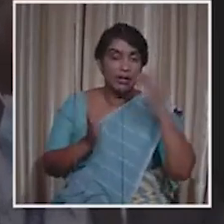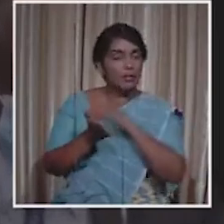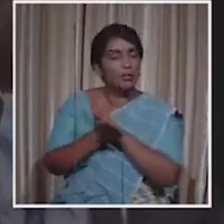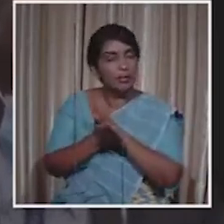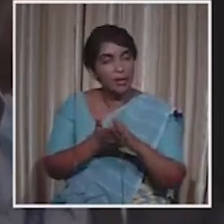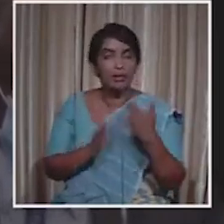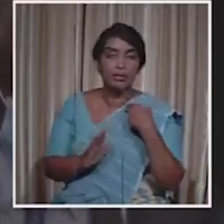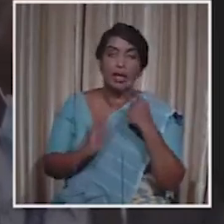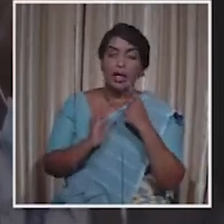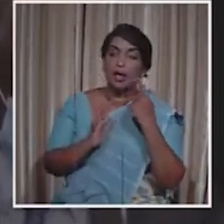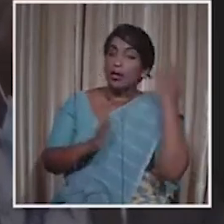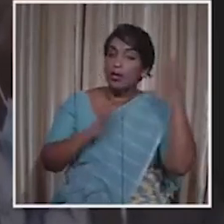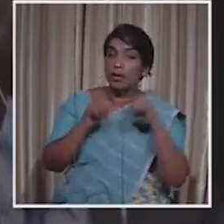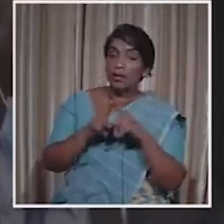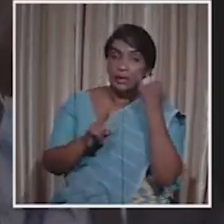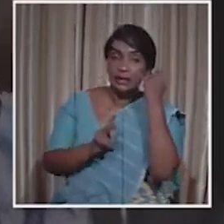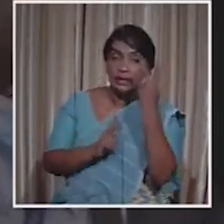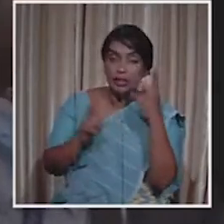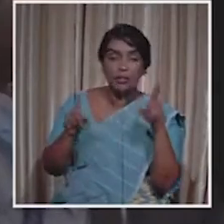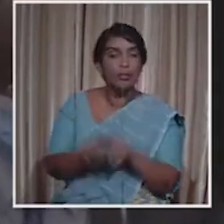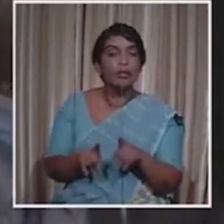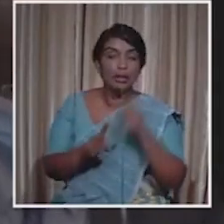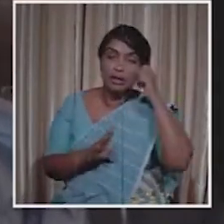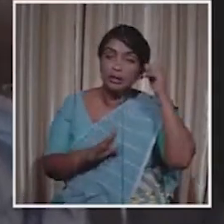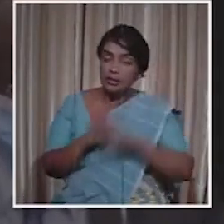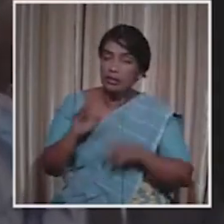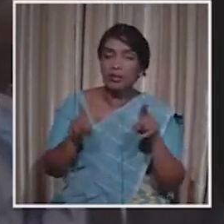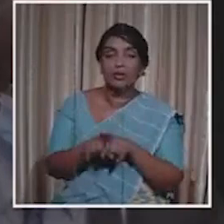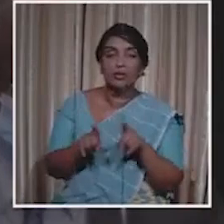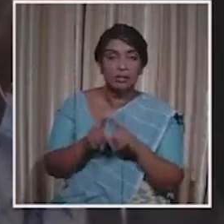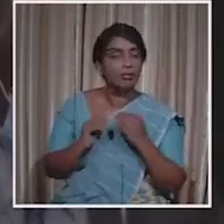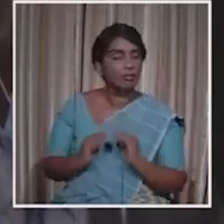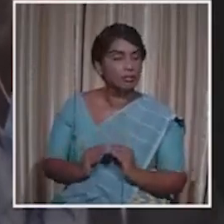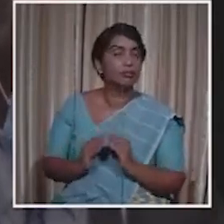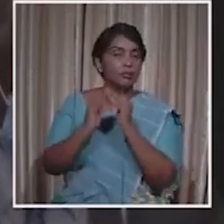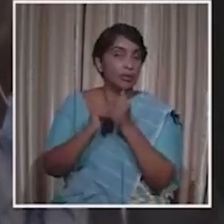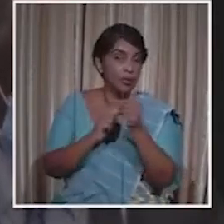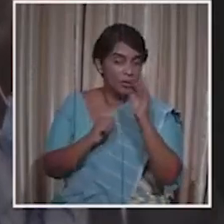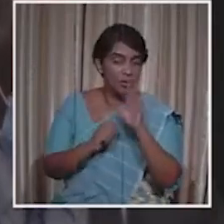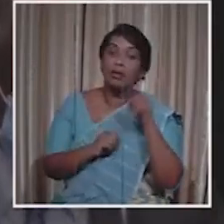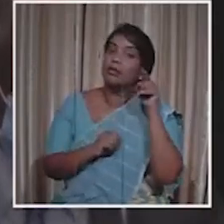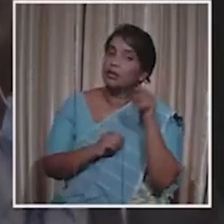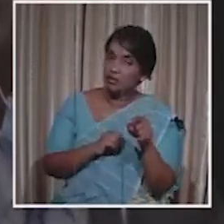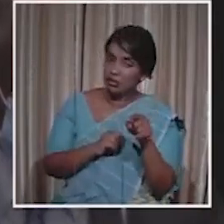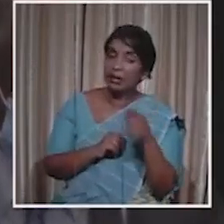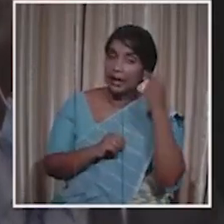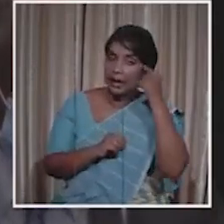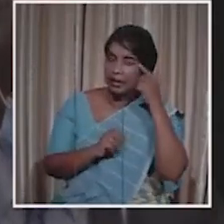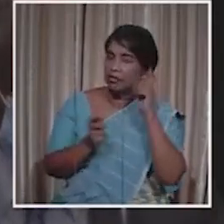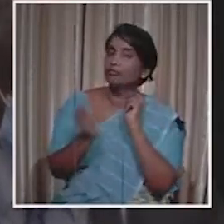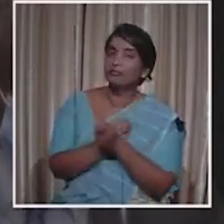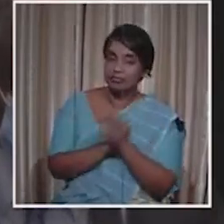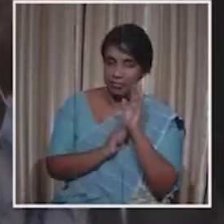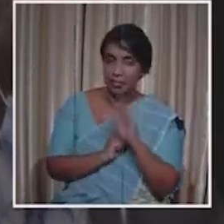நாடு ஒரு சிங்கப்பூராக, ஒரு ஜப்பானாக இந்த நாடு வளர வேண்டுமானால் உங்களுடைய மனங்களிலே மாற்றங்கள் வர வேண்டும். அந்த மாற்றங்கள்